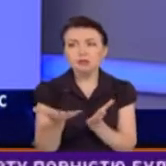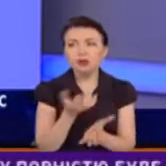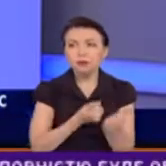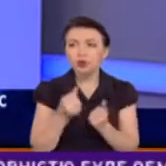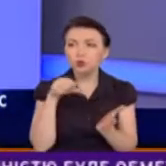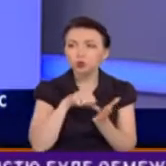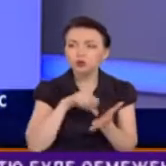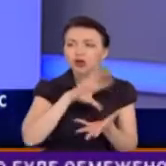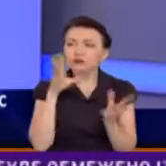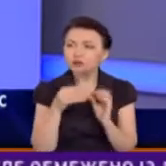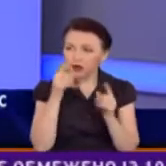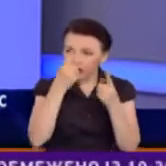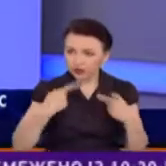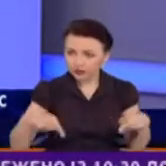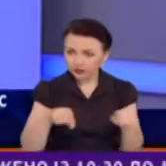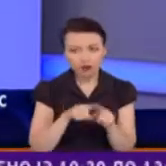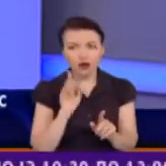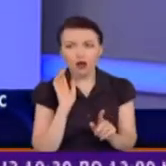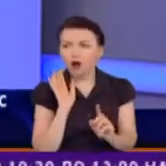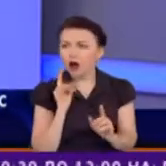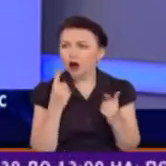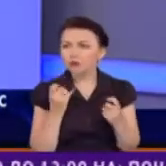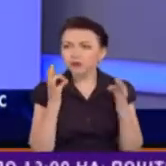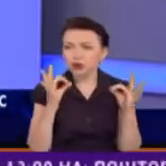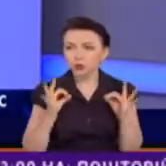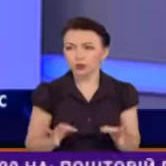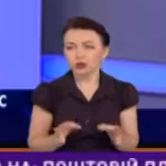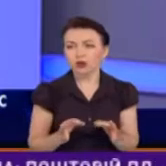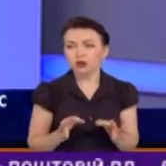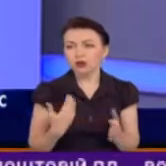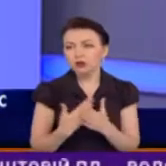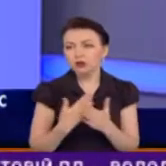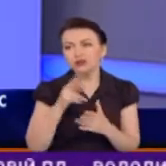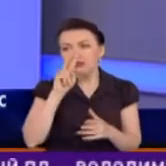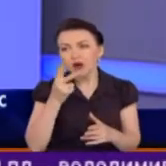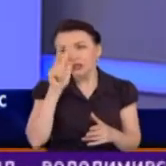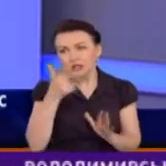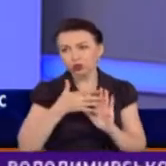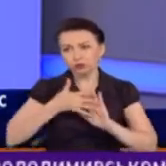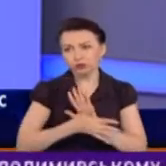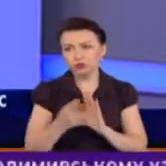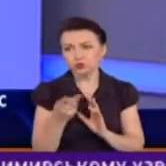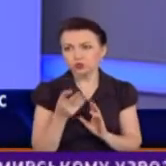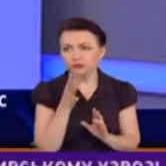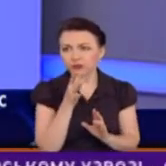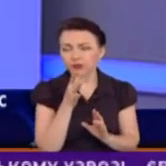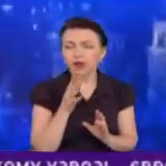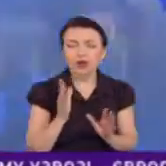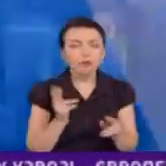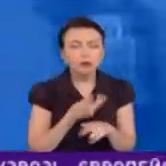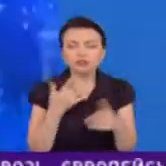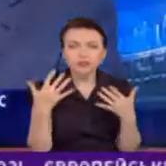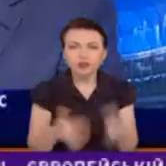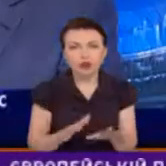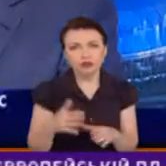участь вся країна, абсолютно, проходить ну, десь 2-3 роки. І без будь-яких втрат з